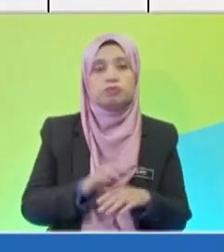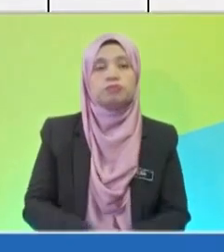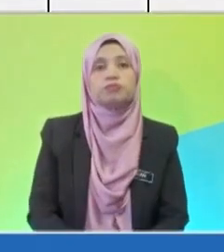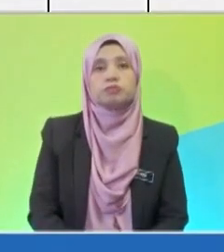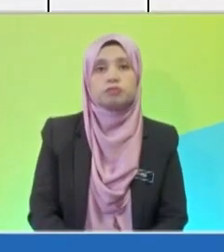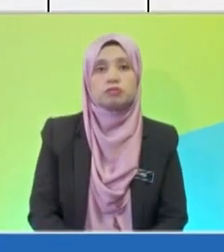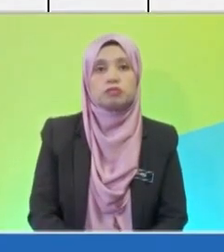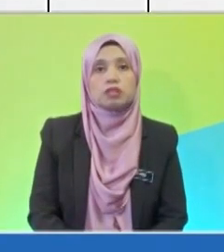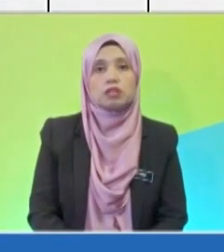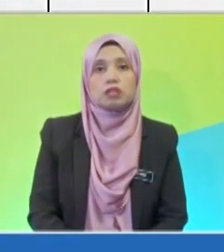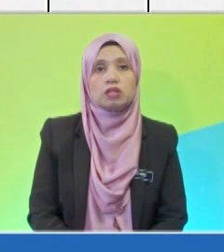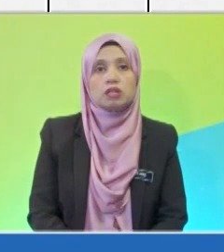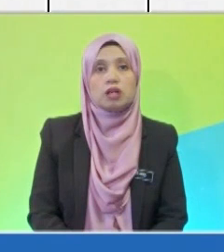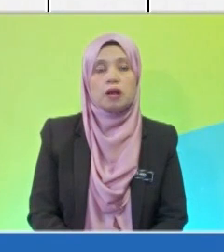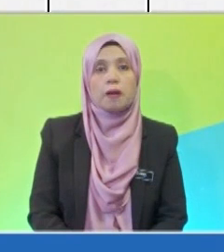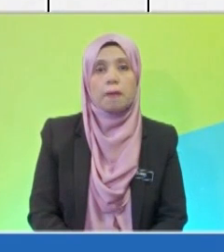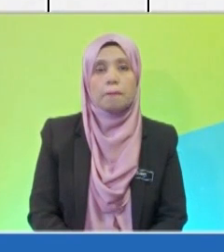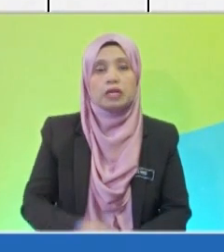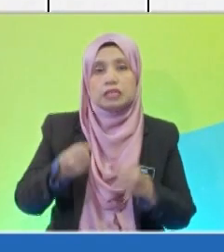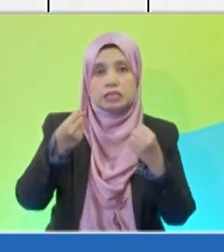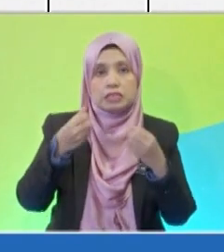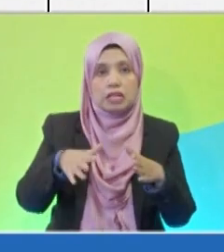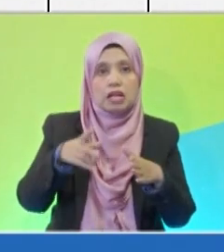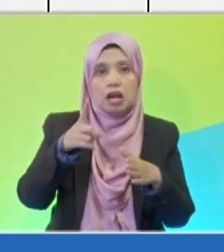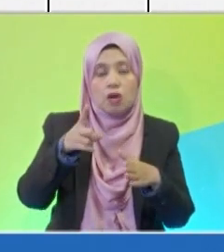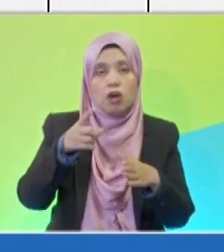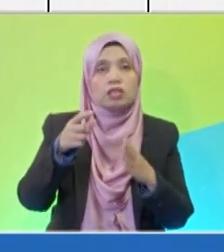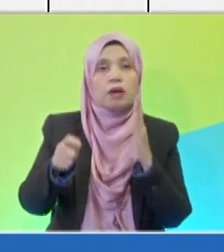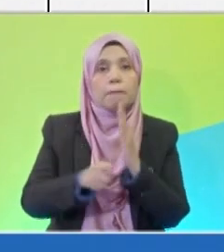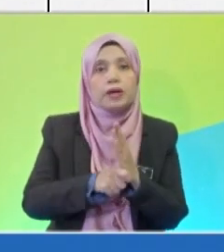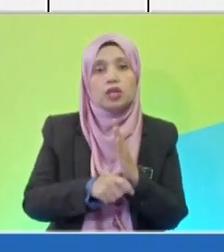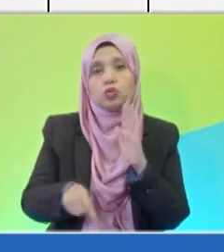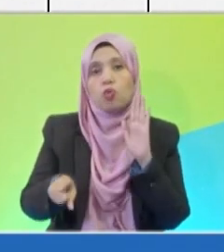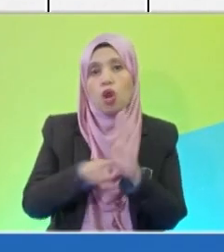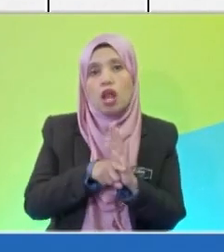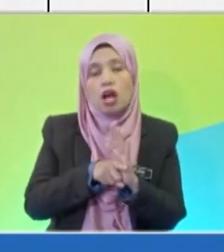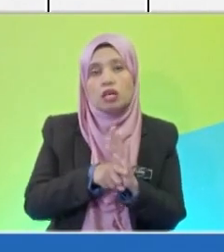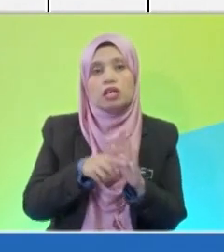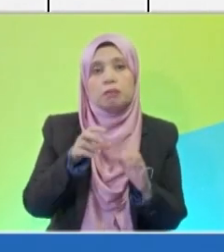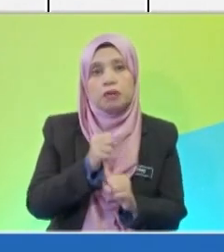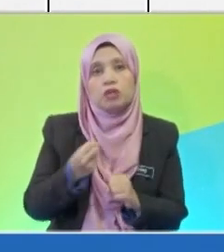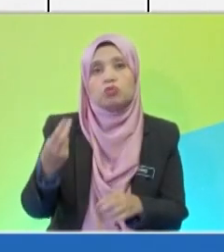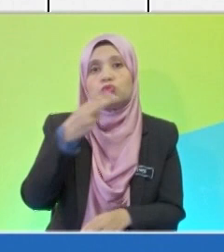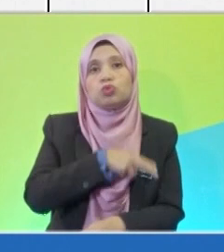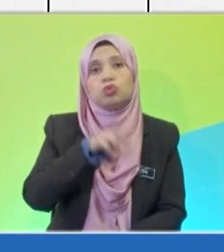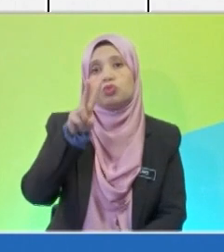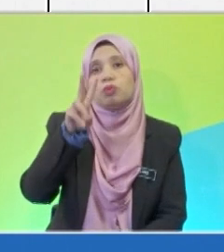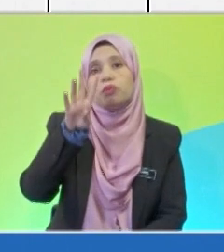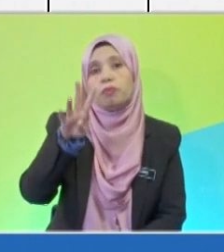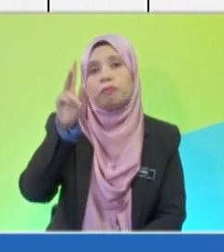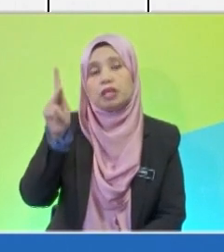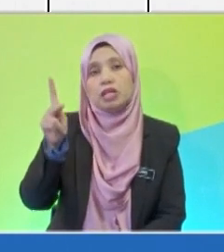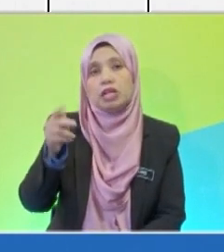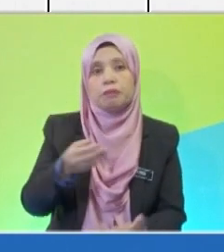sini. Okey, sekiranya setelah awak tambah dan tolak, kita akan dapat untung RM24,000. RM24,000 ni kita kena